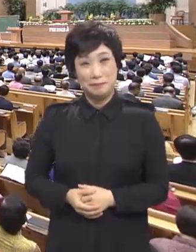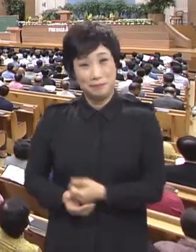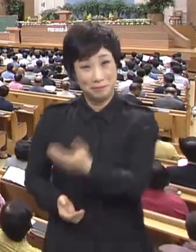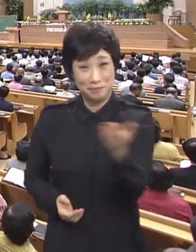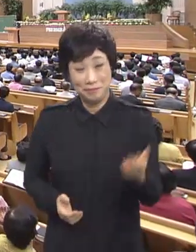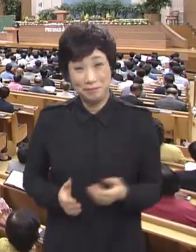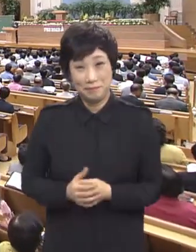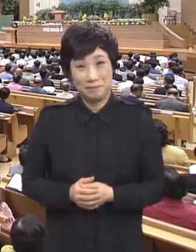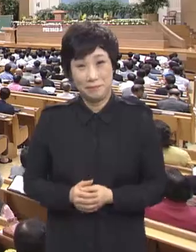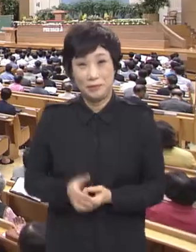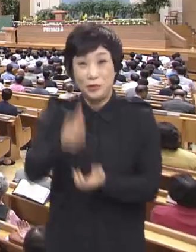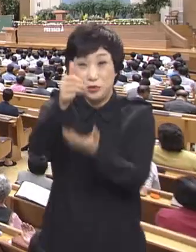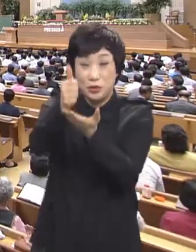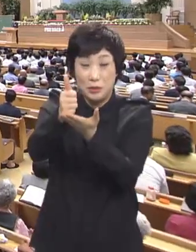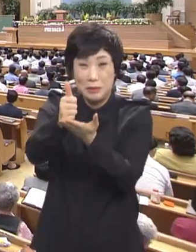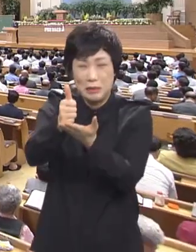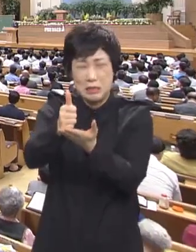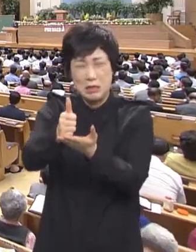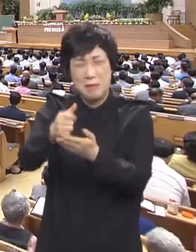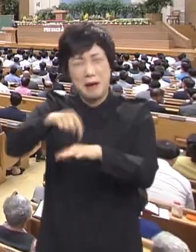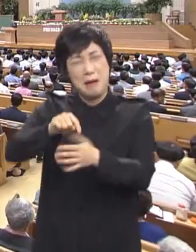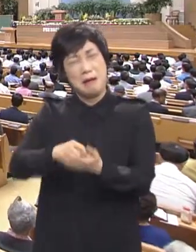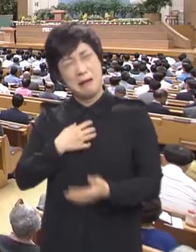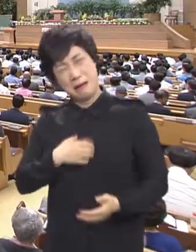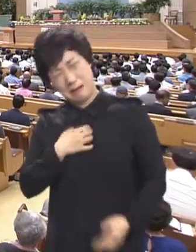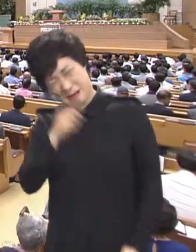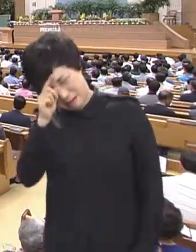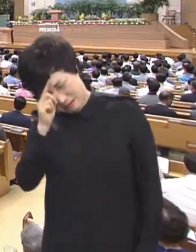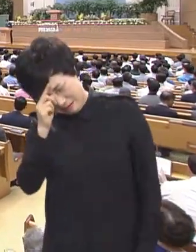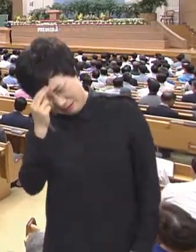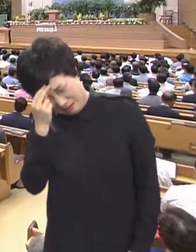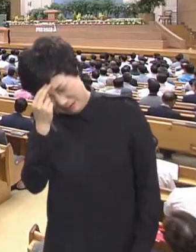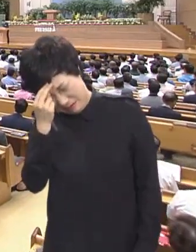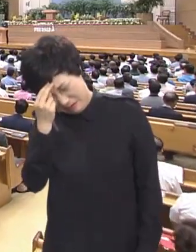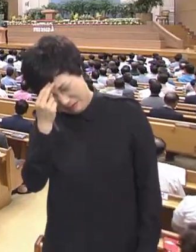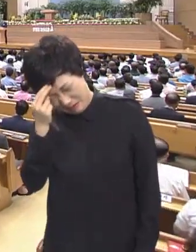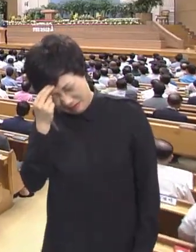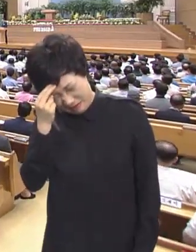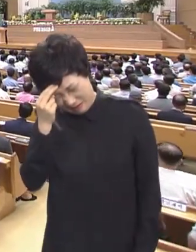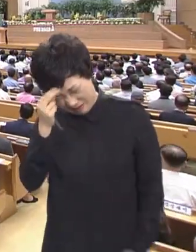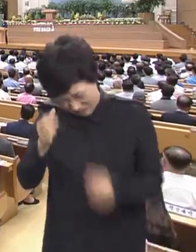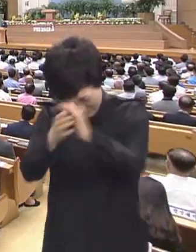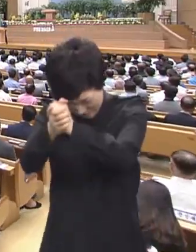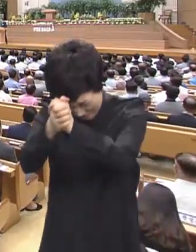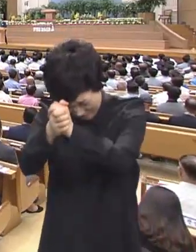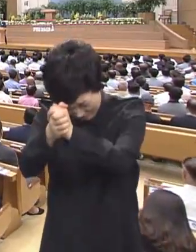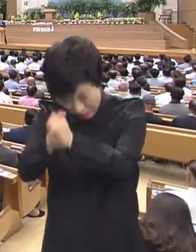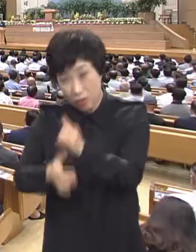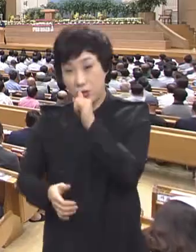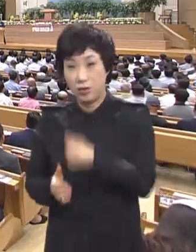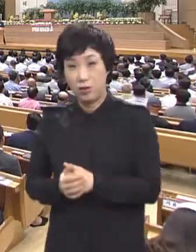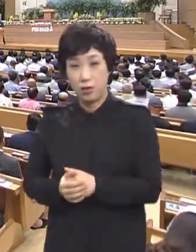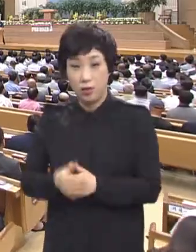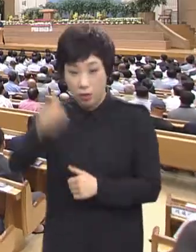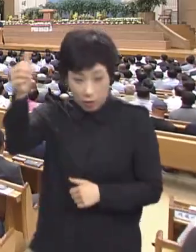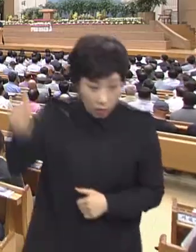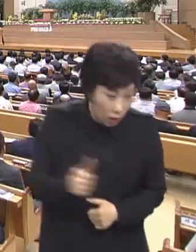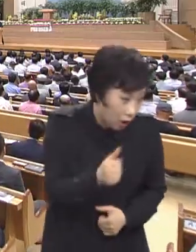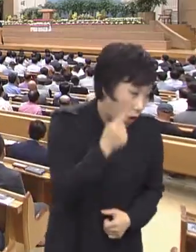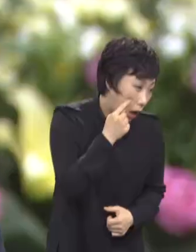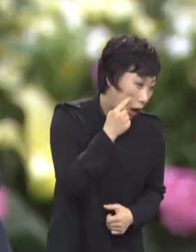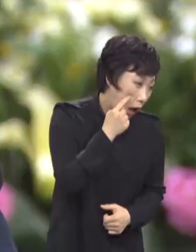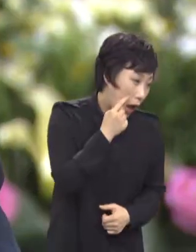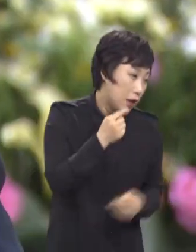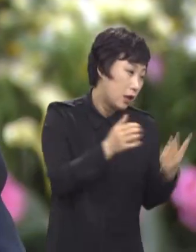주님이 충만하고 괴로운 심정을 가지고 몸부림치며 기도할 때 제자들은